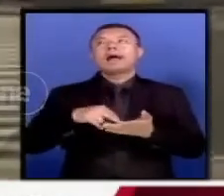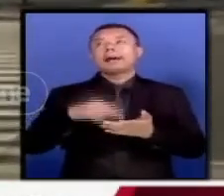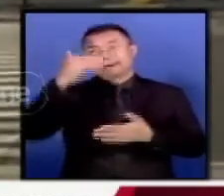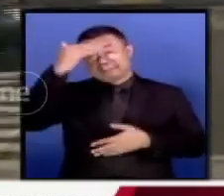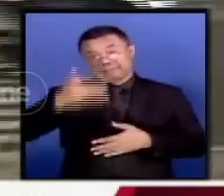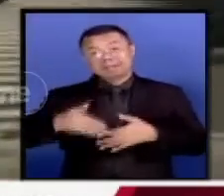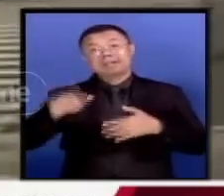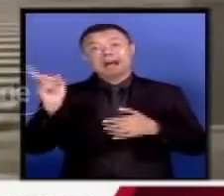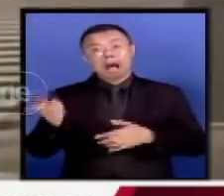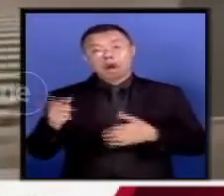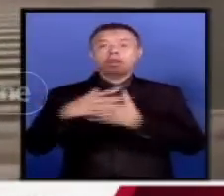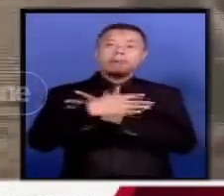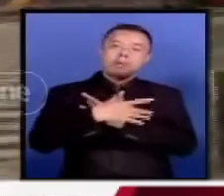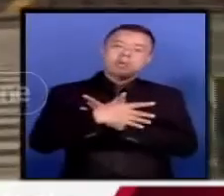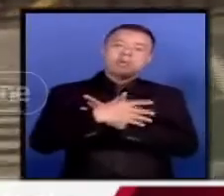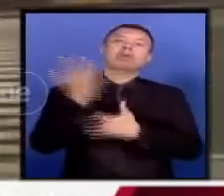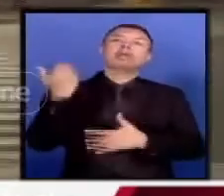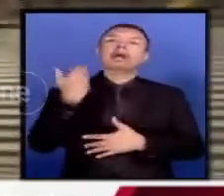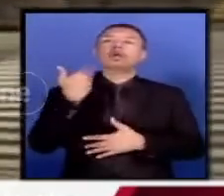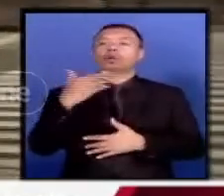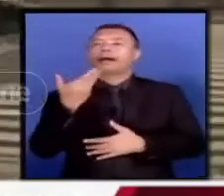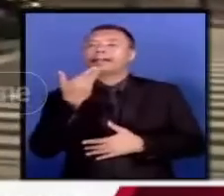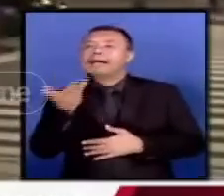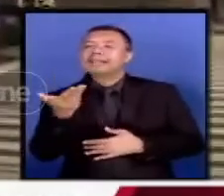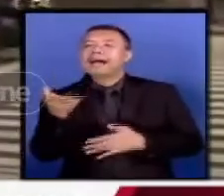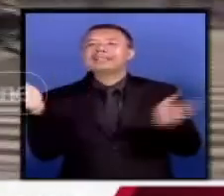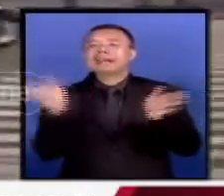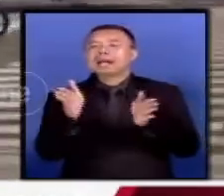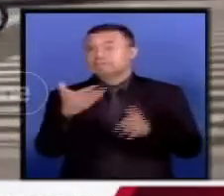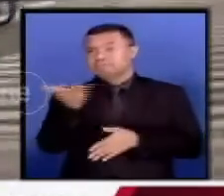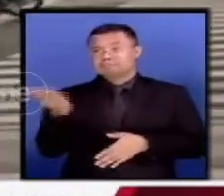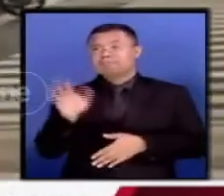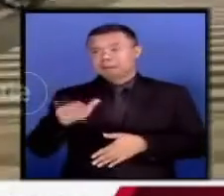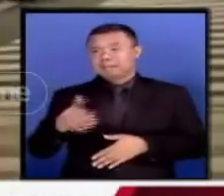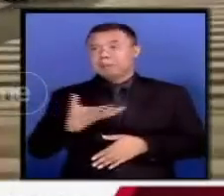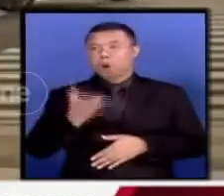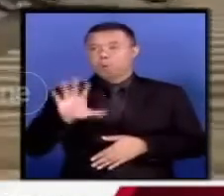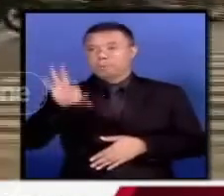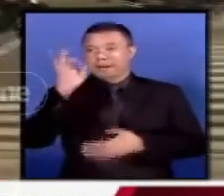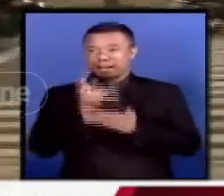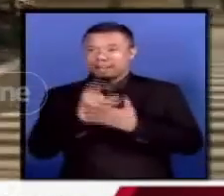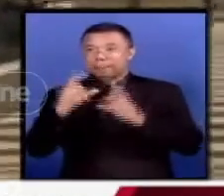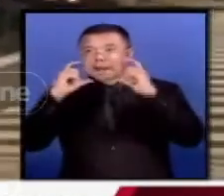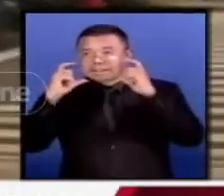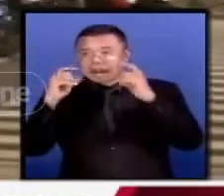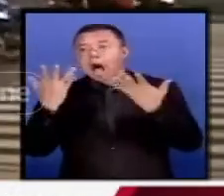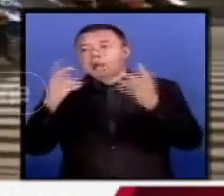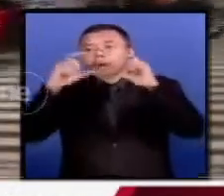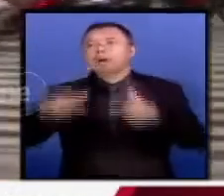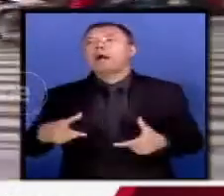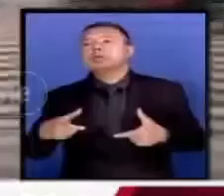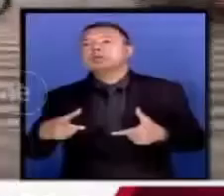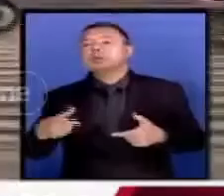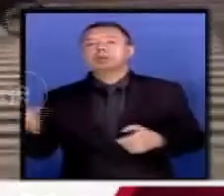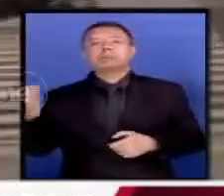transportasi publik. Walaupun tadi sempat kami tanyakan secara singkat, apakah mereka masih tetap memilih untuk menggunakan masker atau tidak?